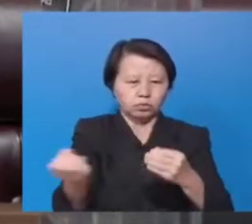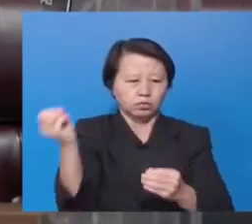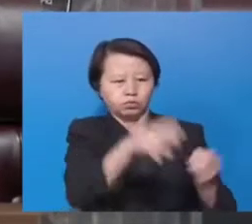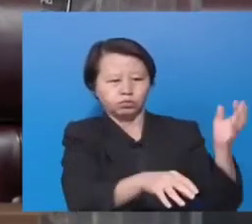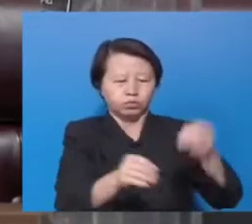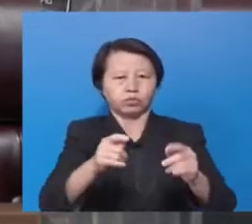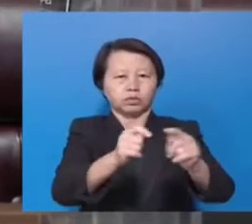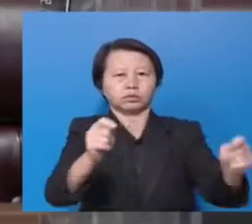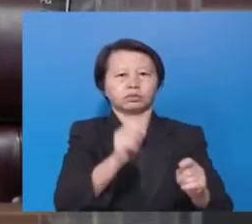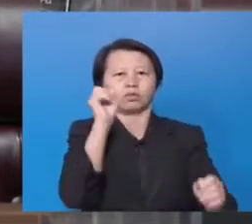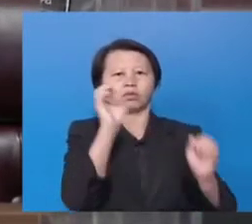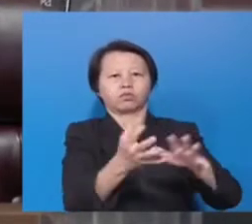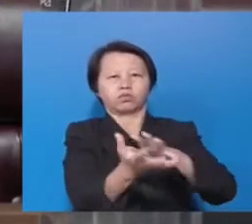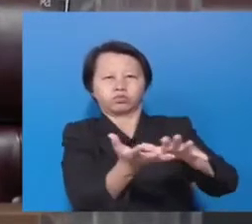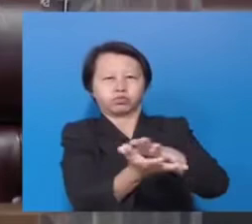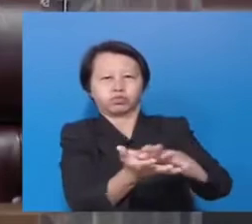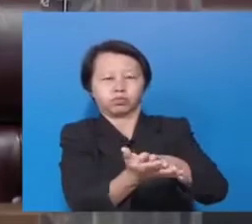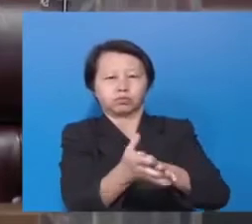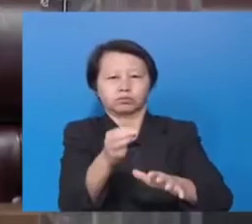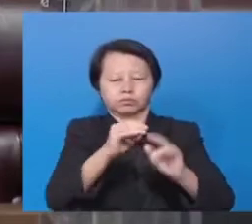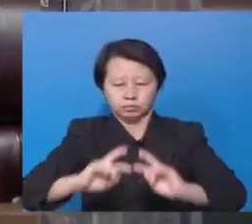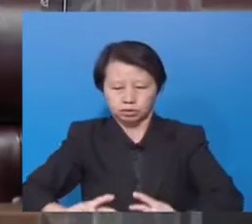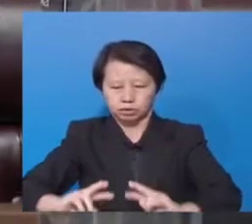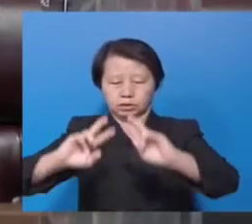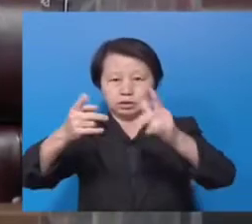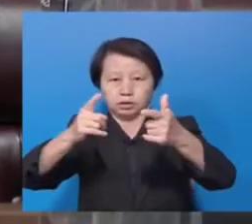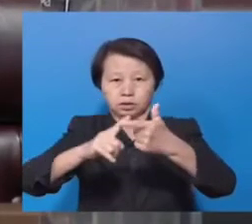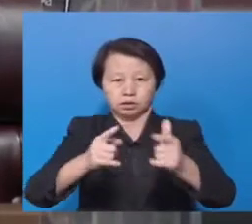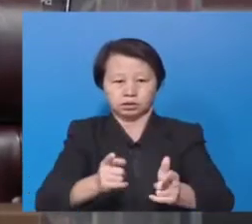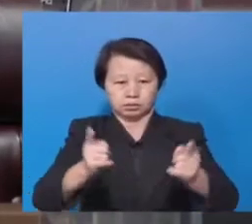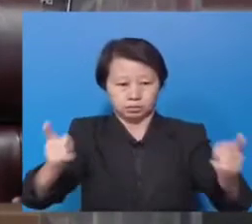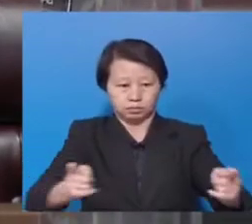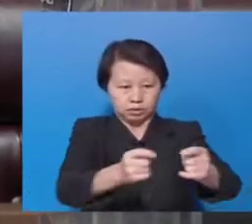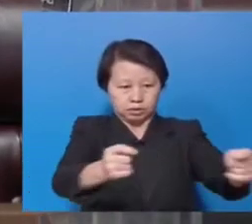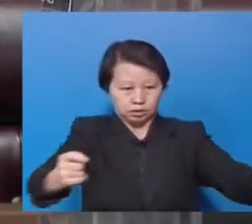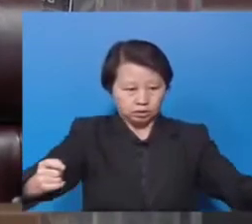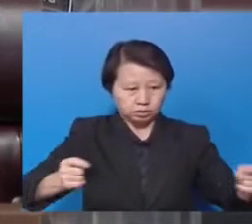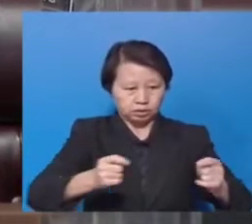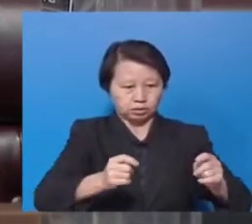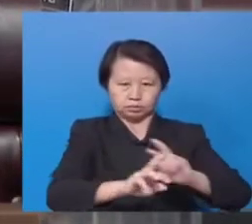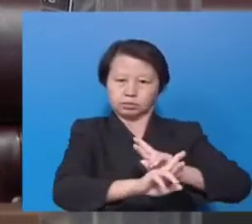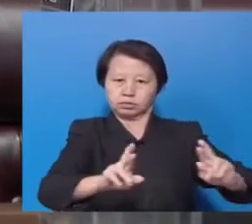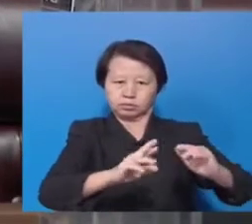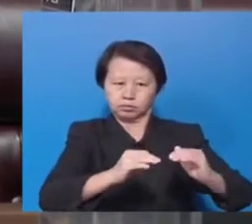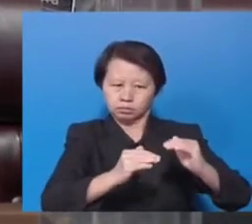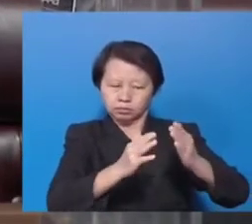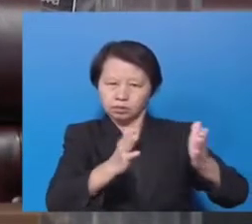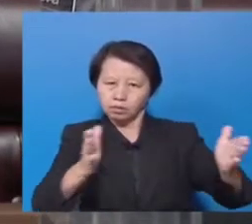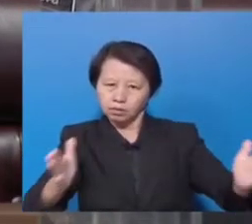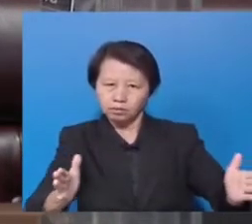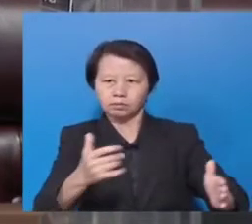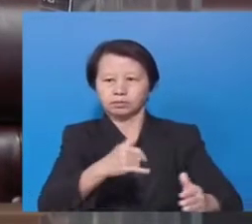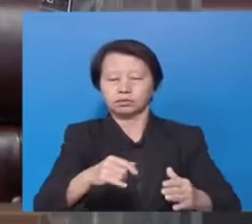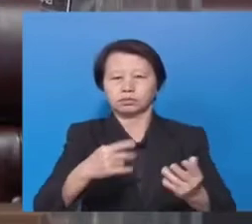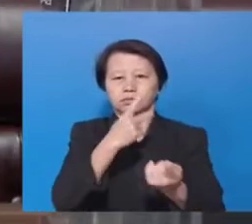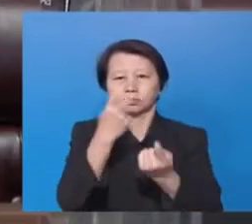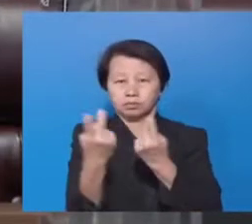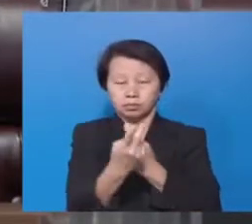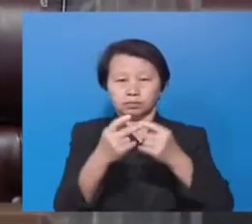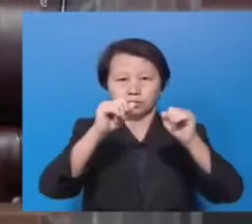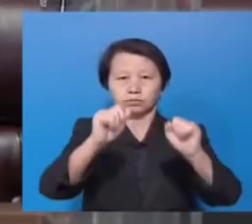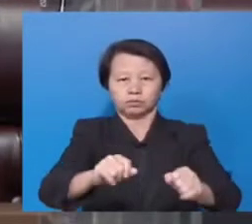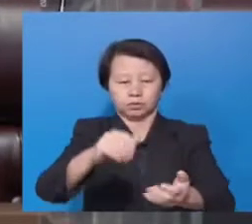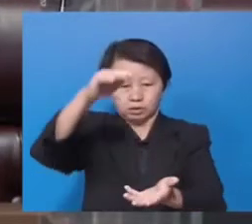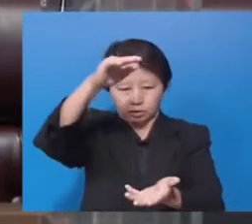dihantar ke tapak pelupusan ekstrusi meningkatkan jangka Hayat tapak proposals di add ke dan keadaan ini juga